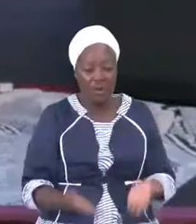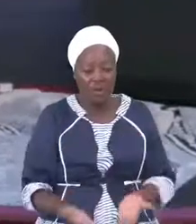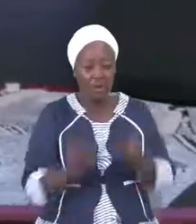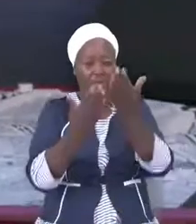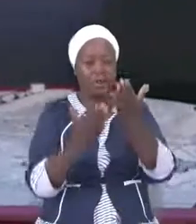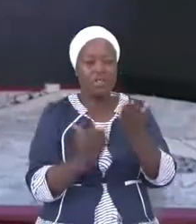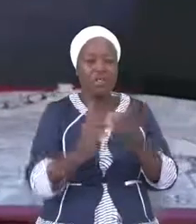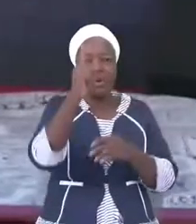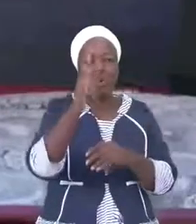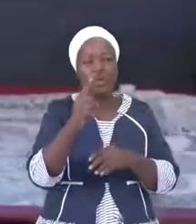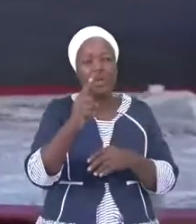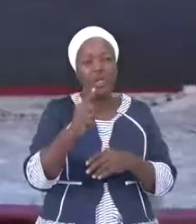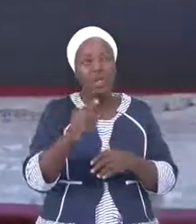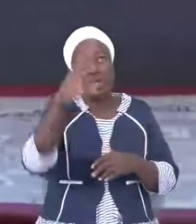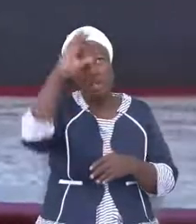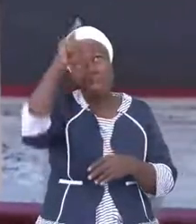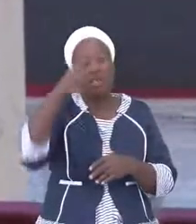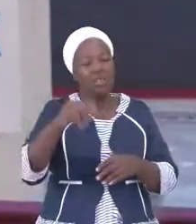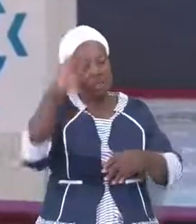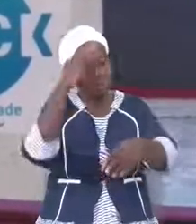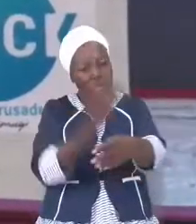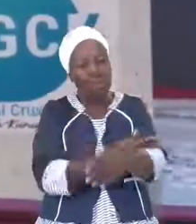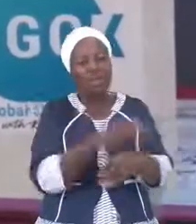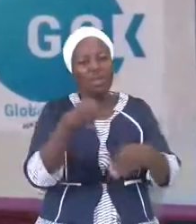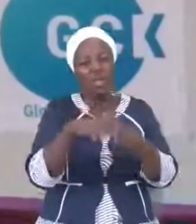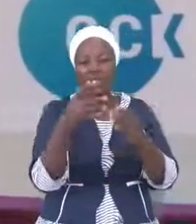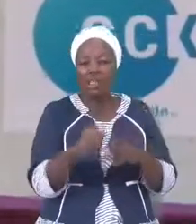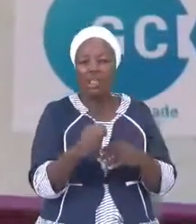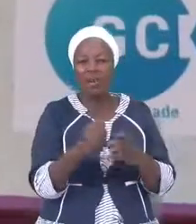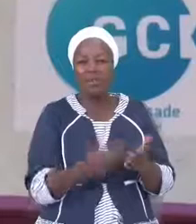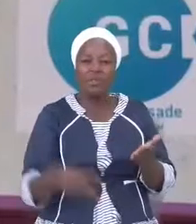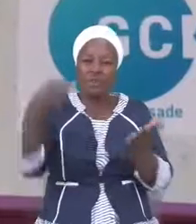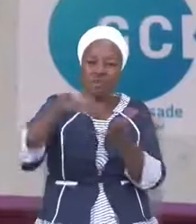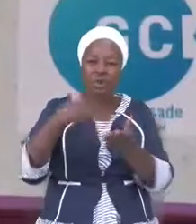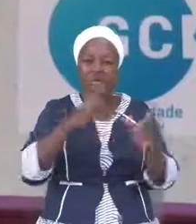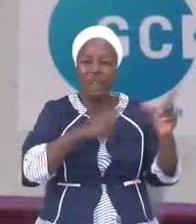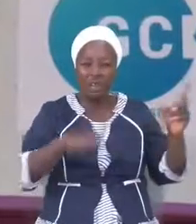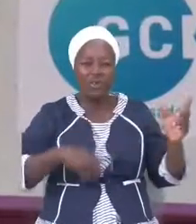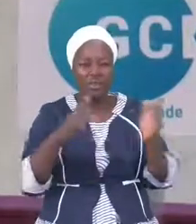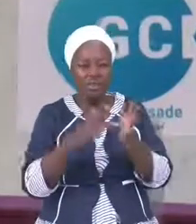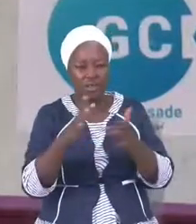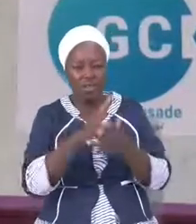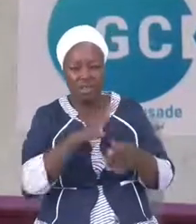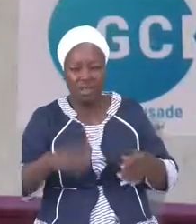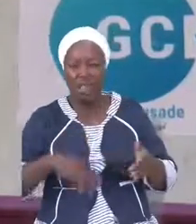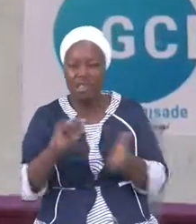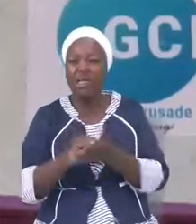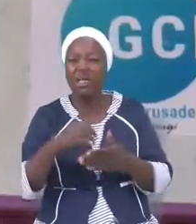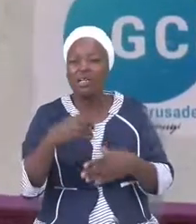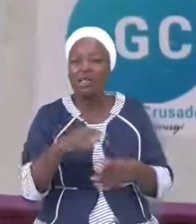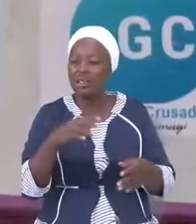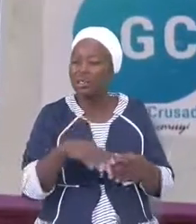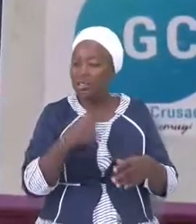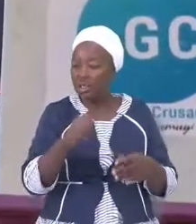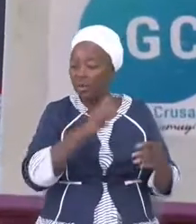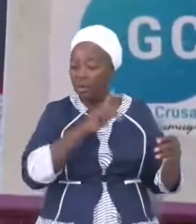envoie celui qui vous a été destiné, Jésus-Christ. C'est la résurrection du Seigneur